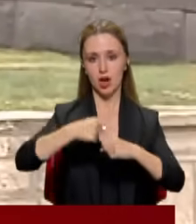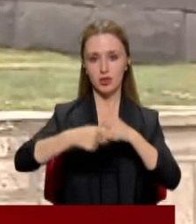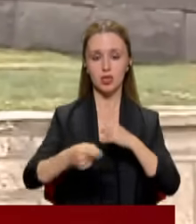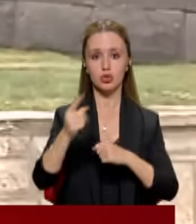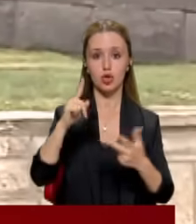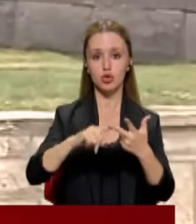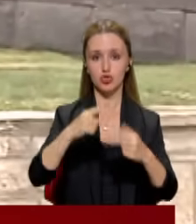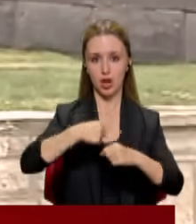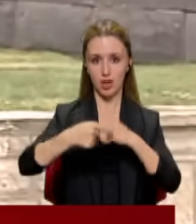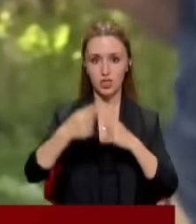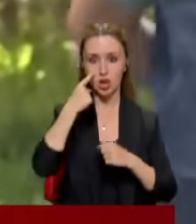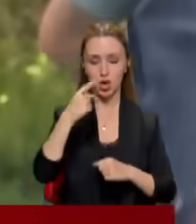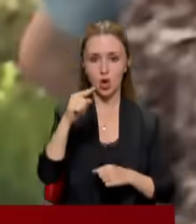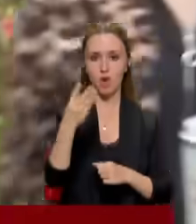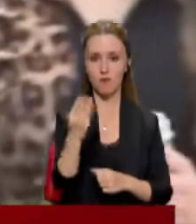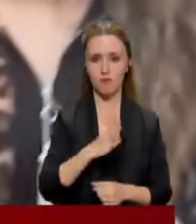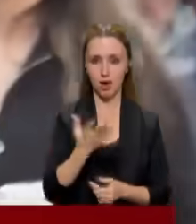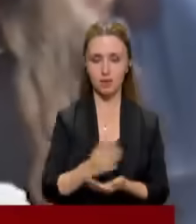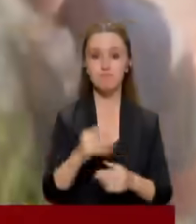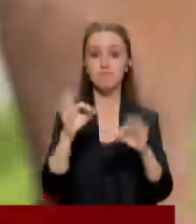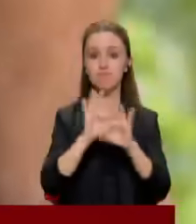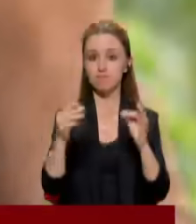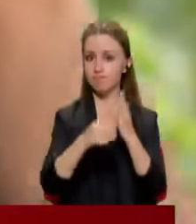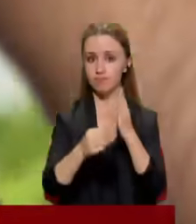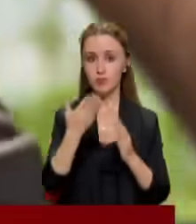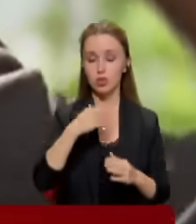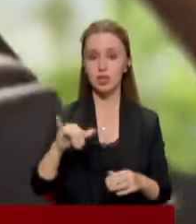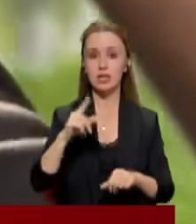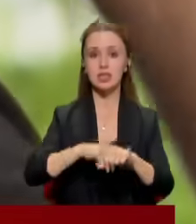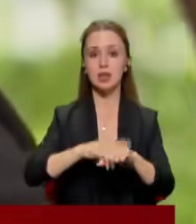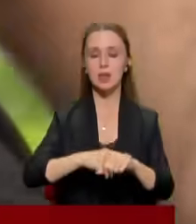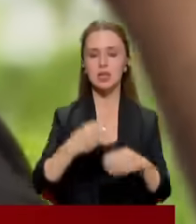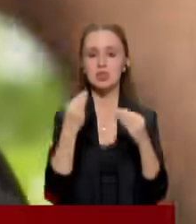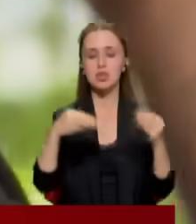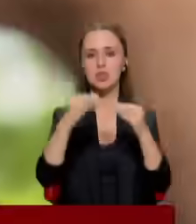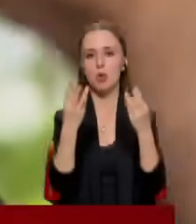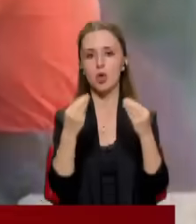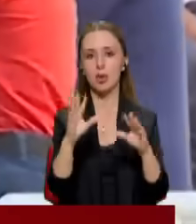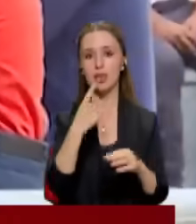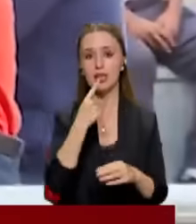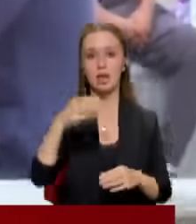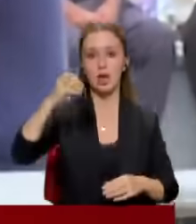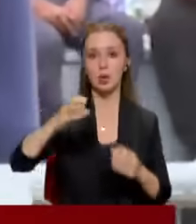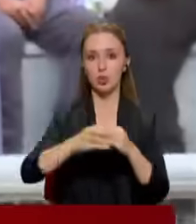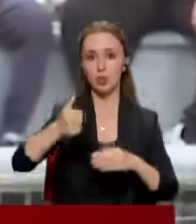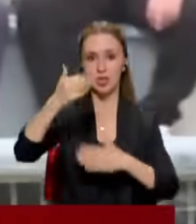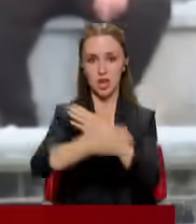sonra üçüncü haftasında gündeme gelecek. Net bir tarih vermeden yakın zamanda emeklilere olumlu dokunuşlar yapacağız diyen AK Parti